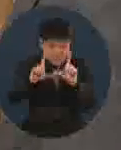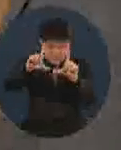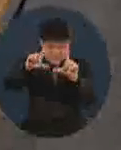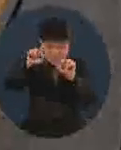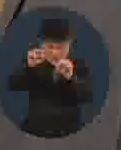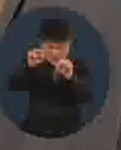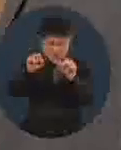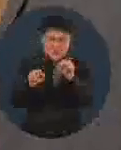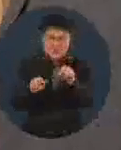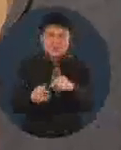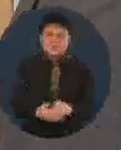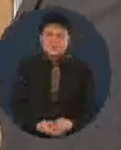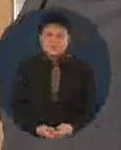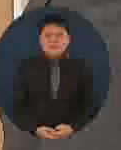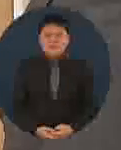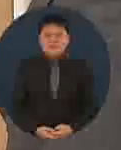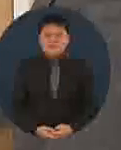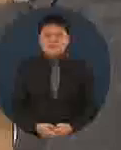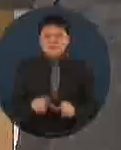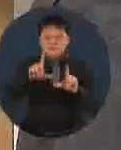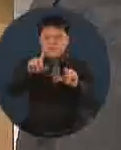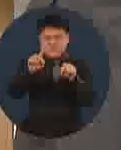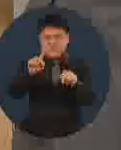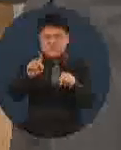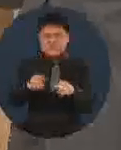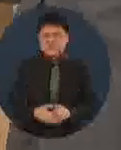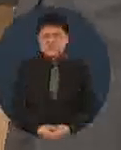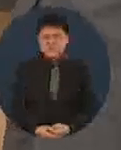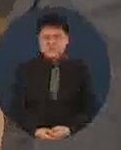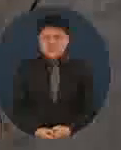가고 나를 자라고 할 때.